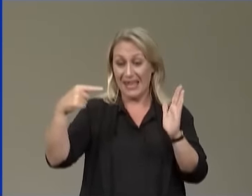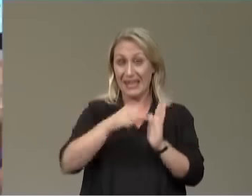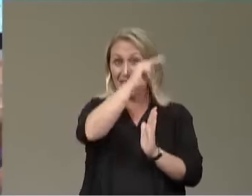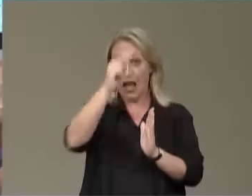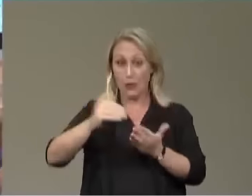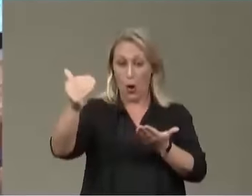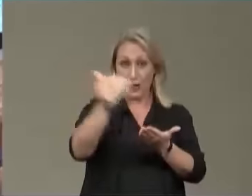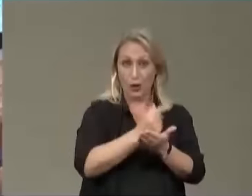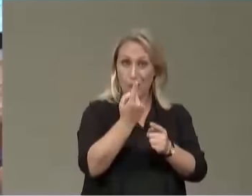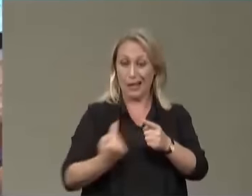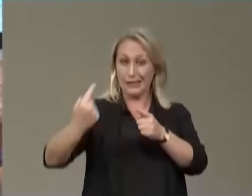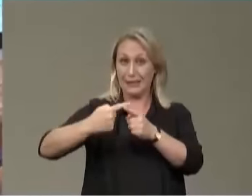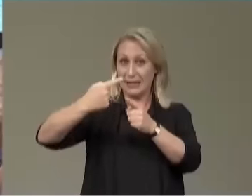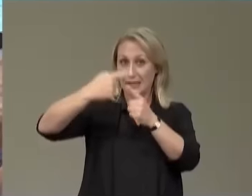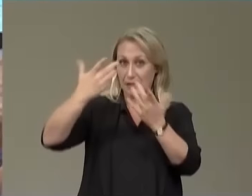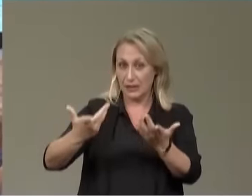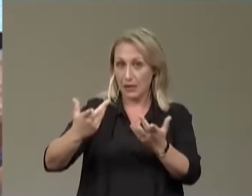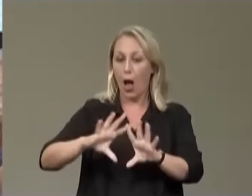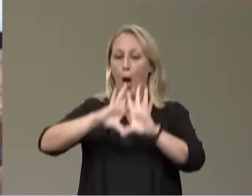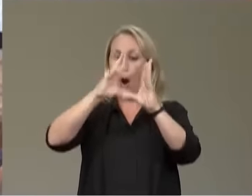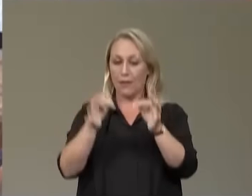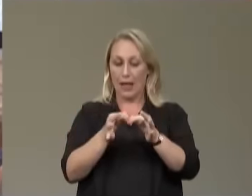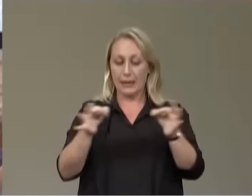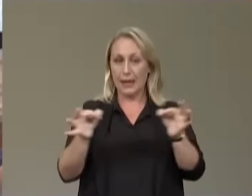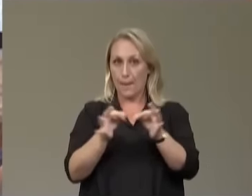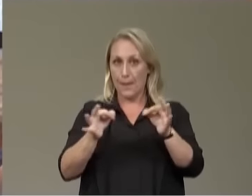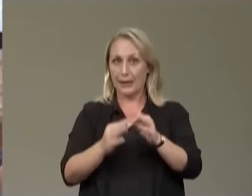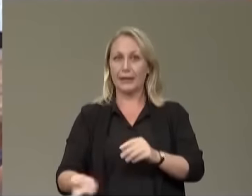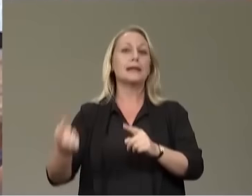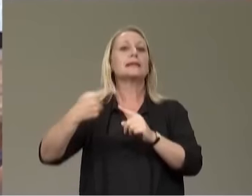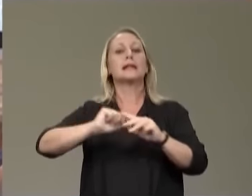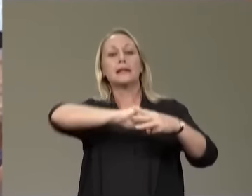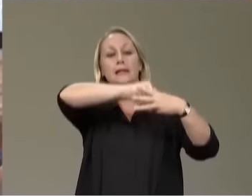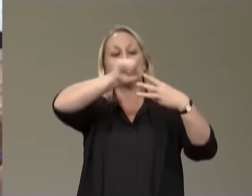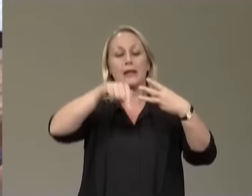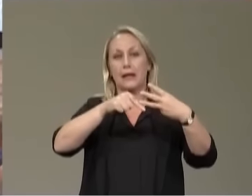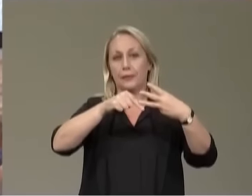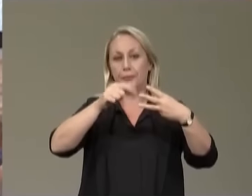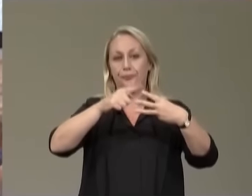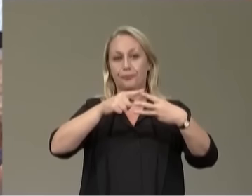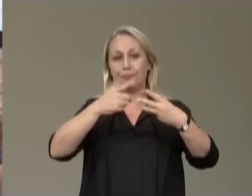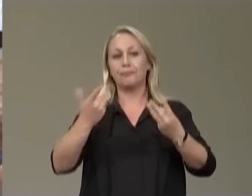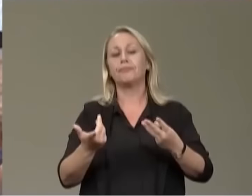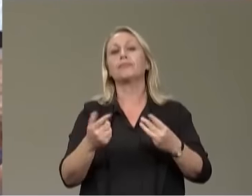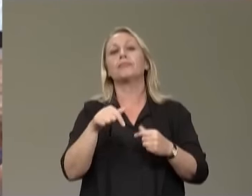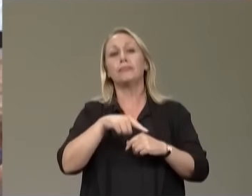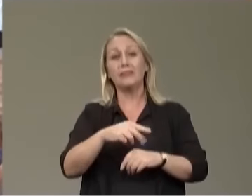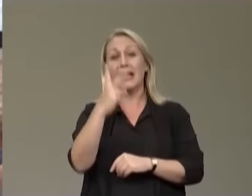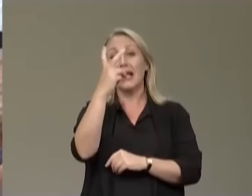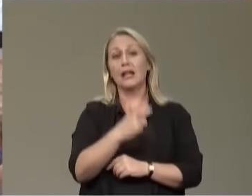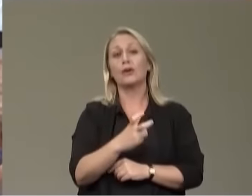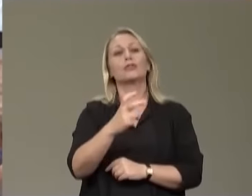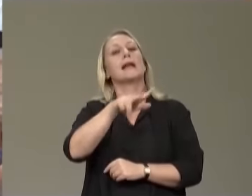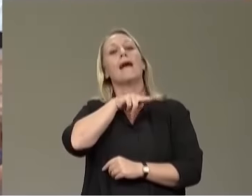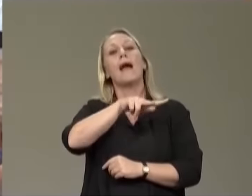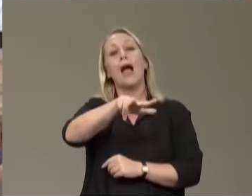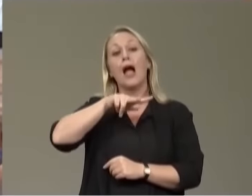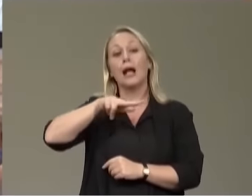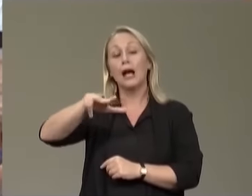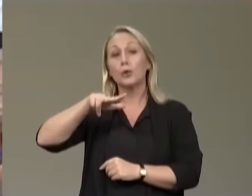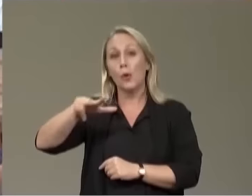λοιπόν πλαισιώνονται τώρα με κίνητρα σε 3 επίπεδα. Μια πλευρά, ενισχύοντας με ακόμα 20 εκατομμύρια